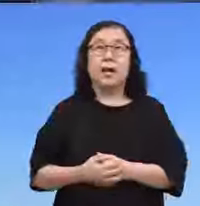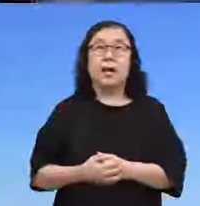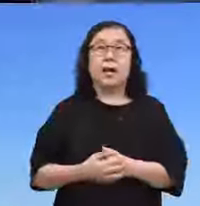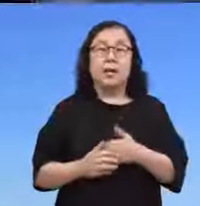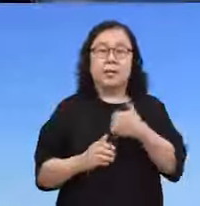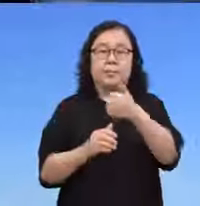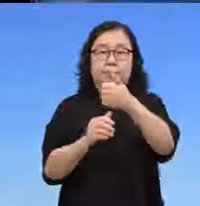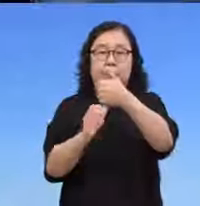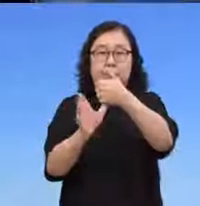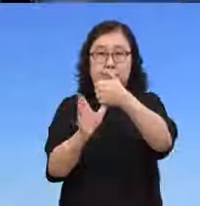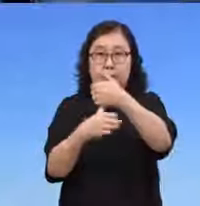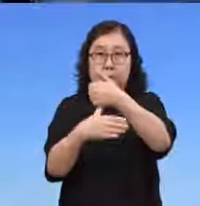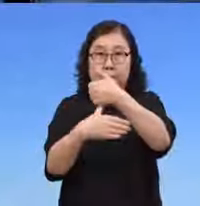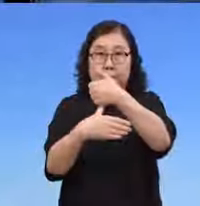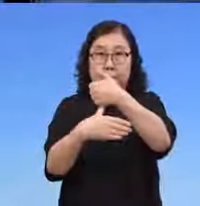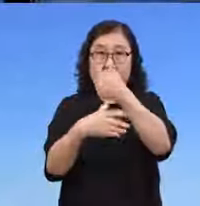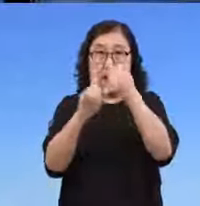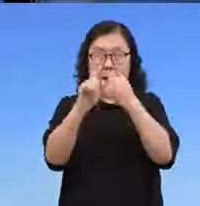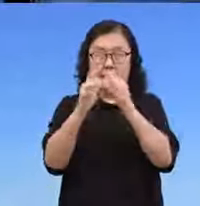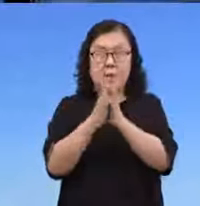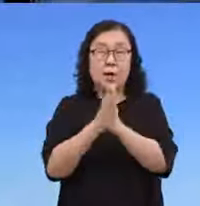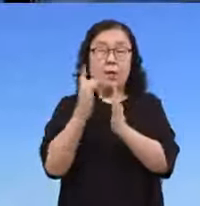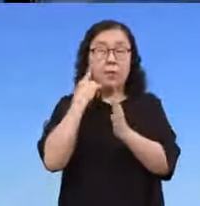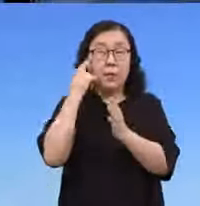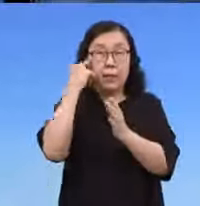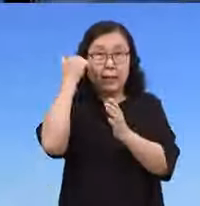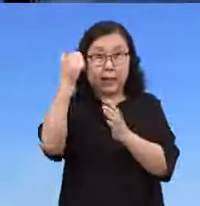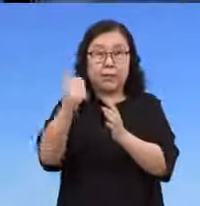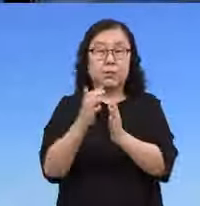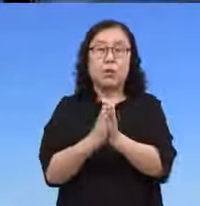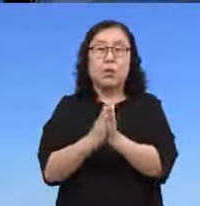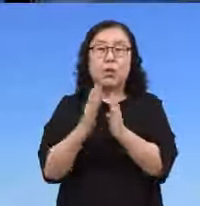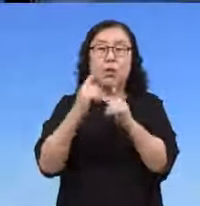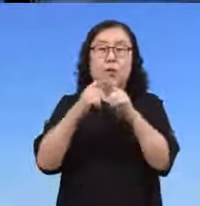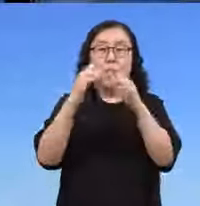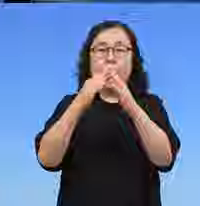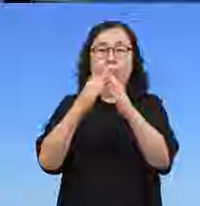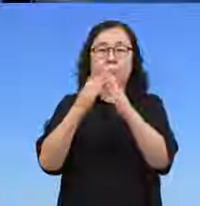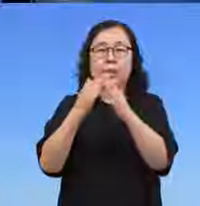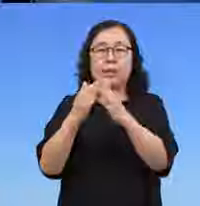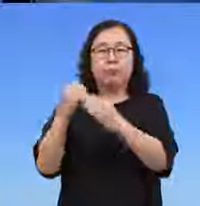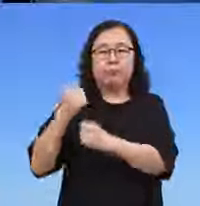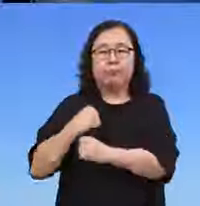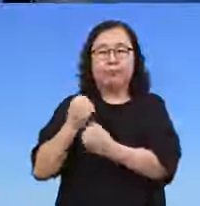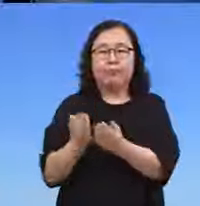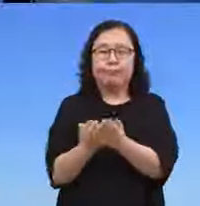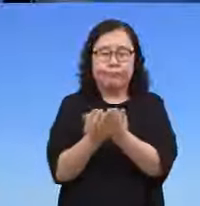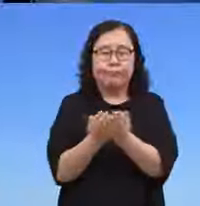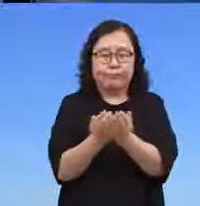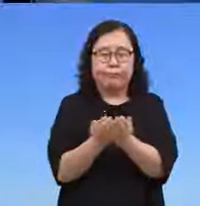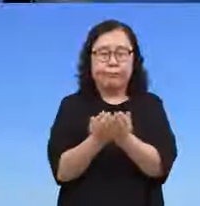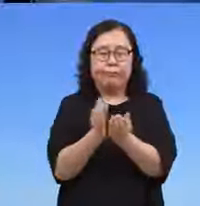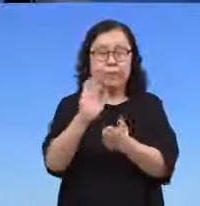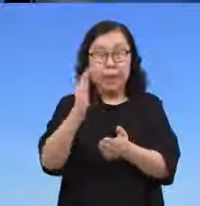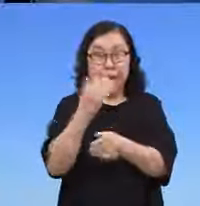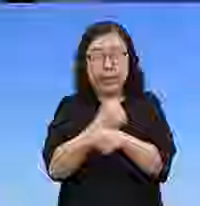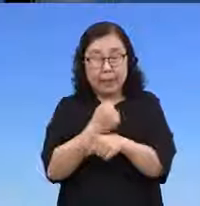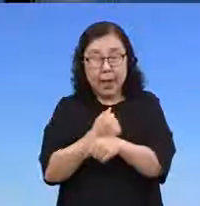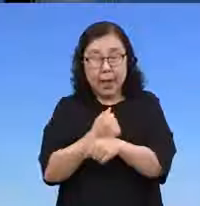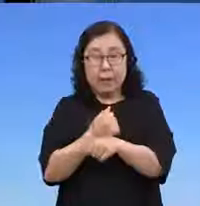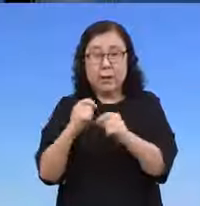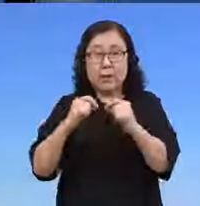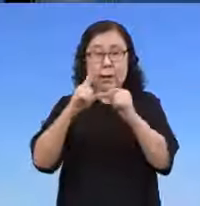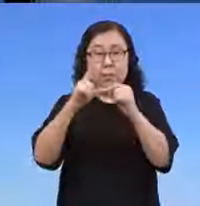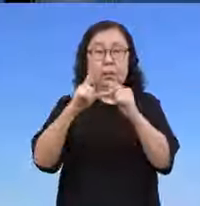읽어드리겠습니다. 남미의 한 목사님은 교회는 군함이 되어야 한다, 그러나 오늘날 많은 교회는 유람선이